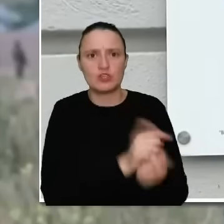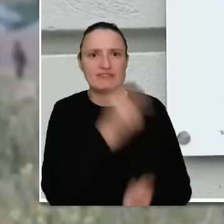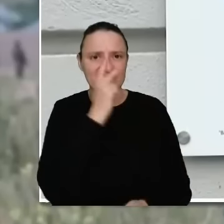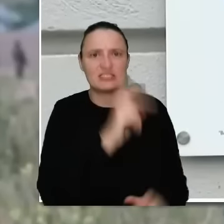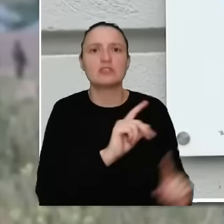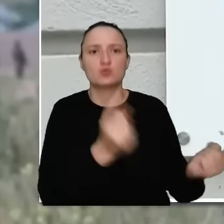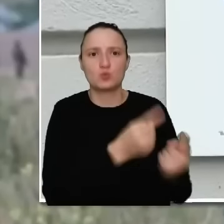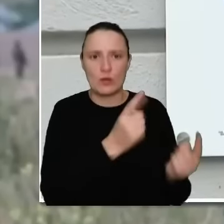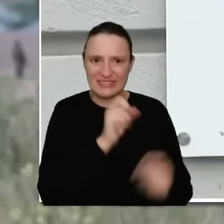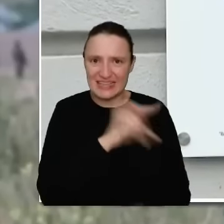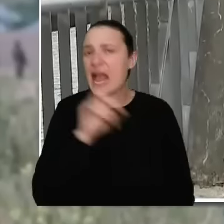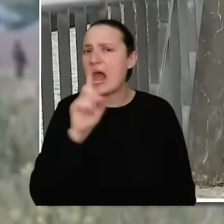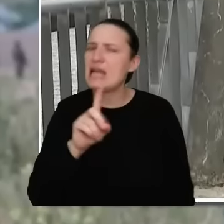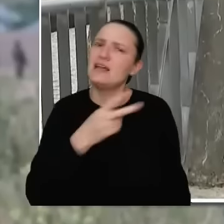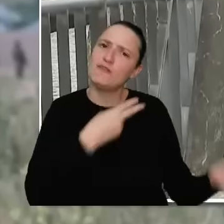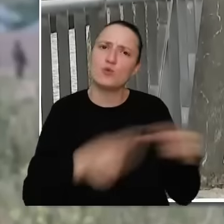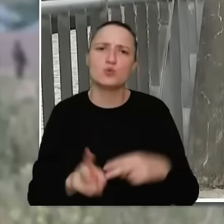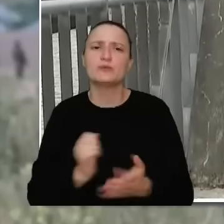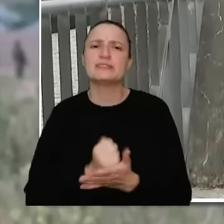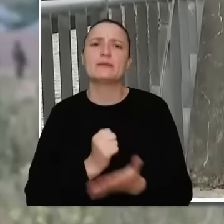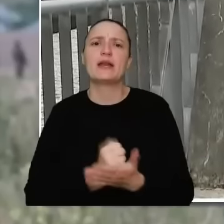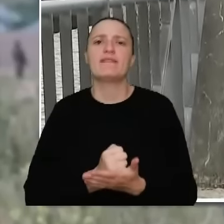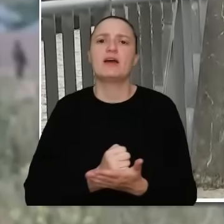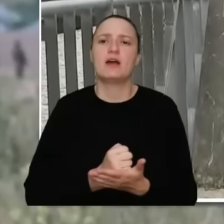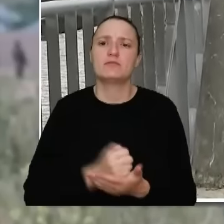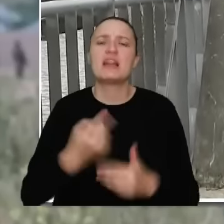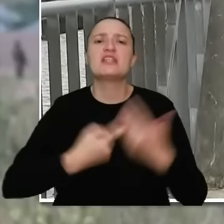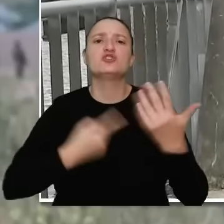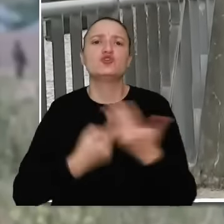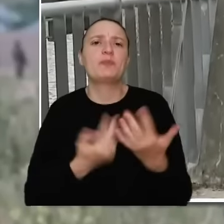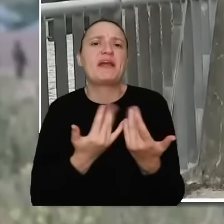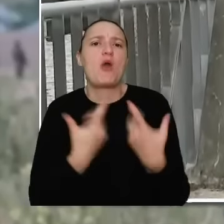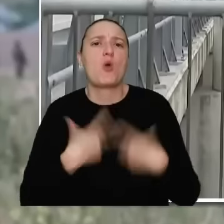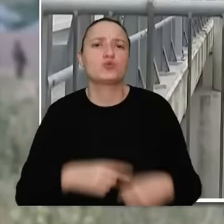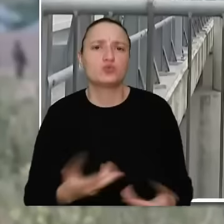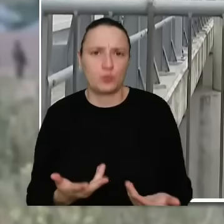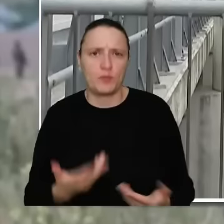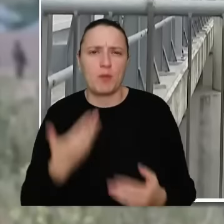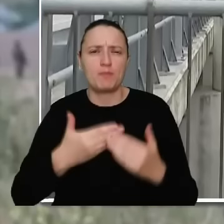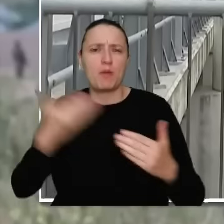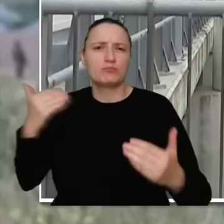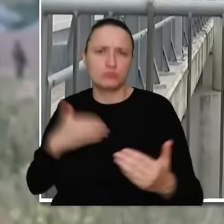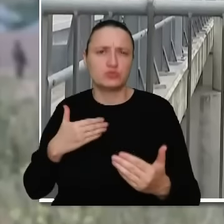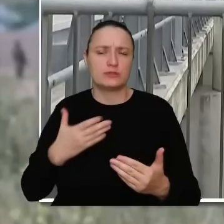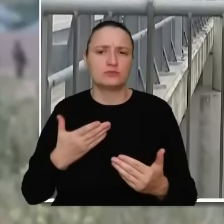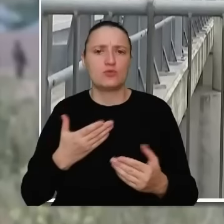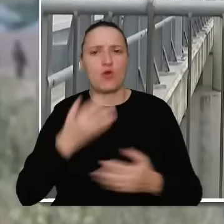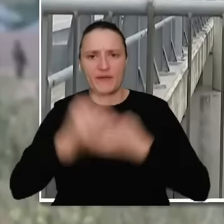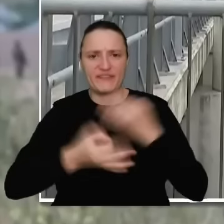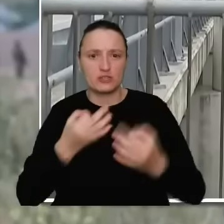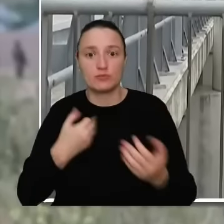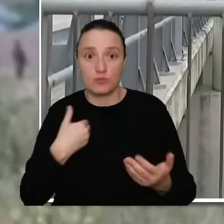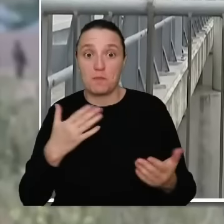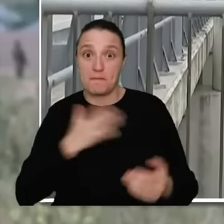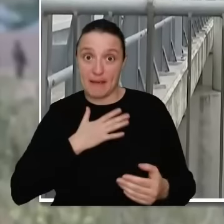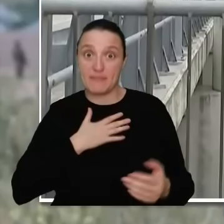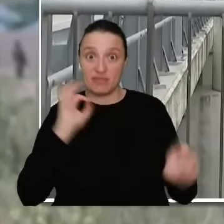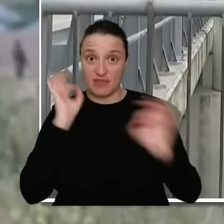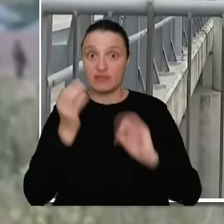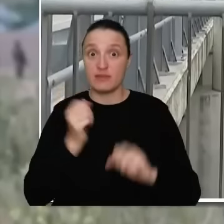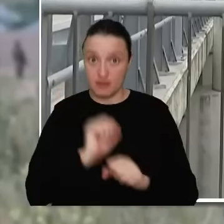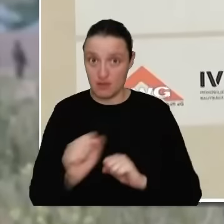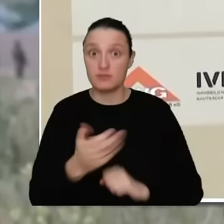Niemniej wróćmy jeszcze do kwestii liczb, o których mówiliśmy w poprzednim wejściu, bo mamy najnowsze dane dotyczące